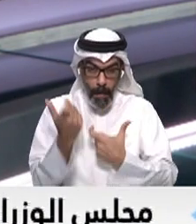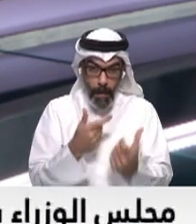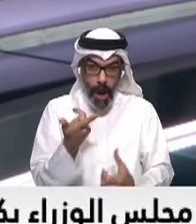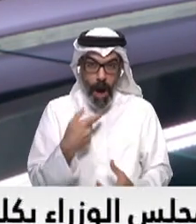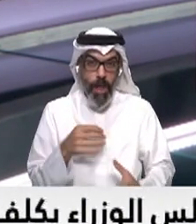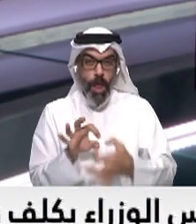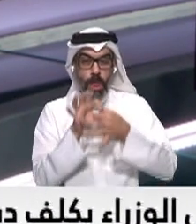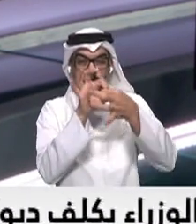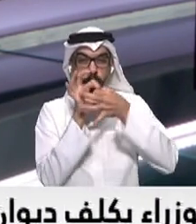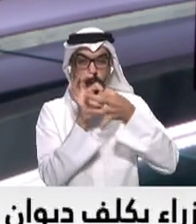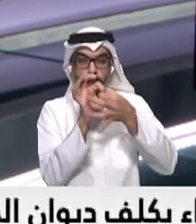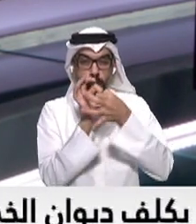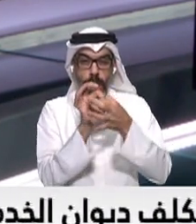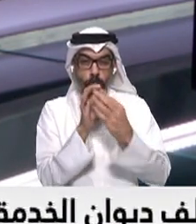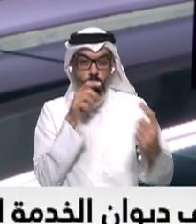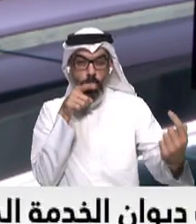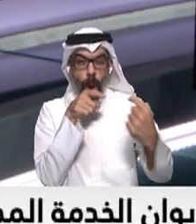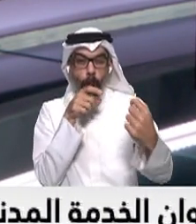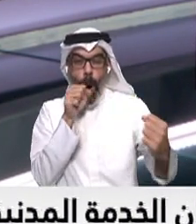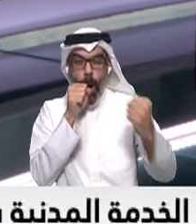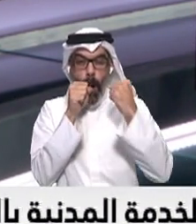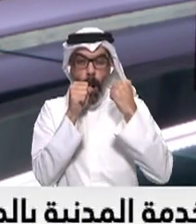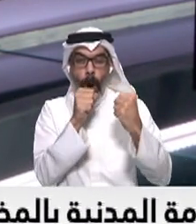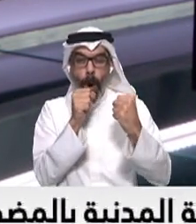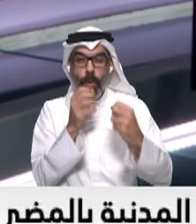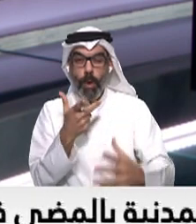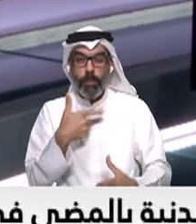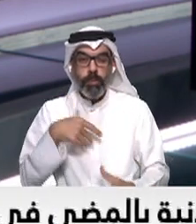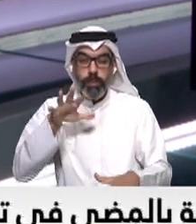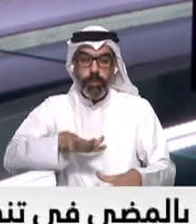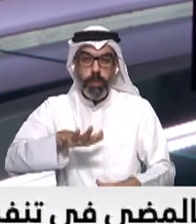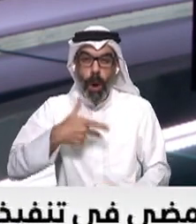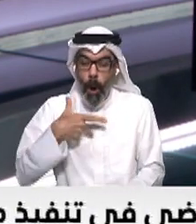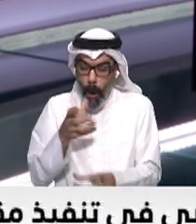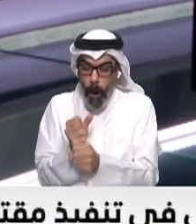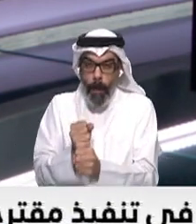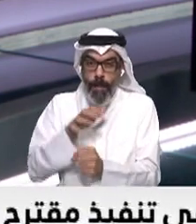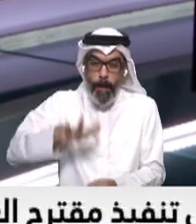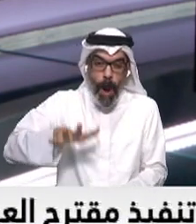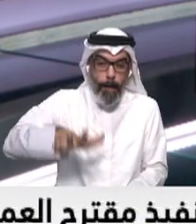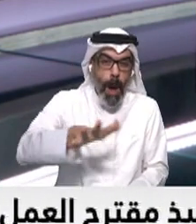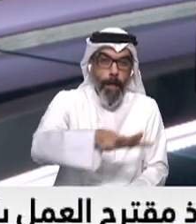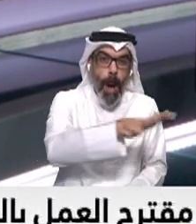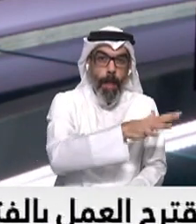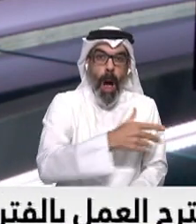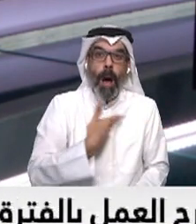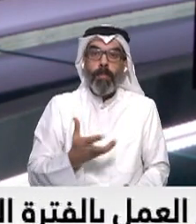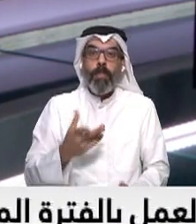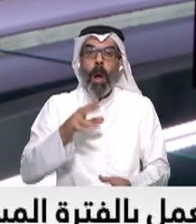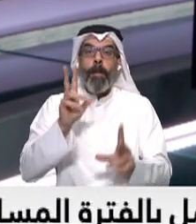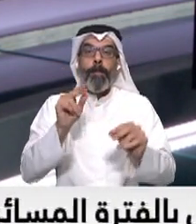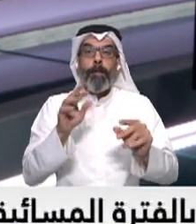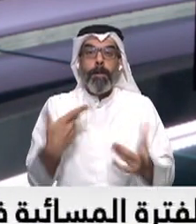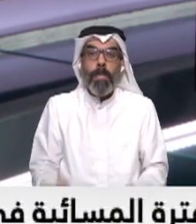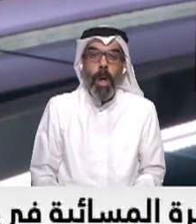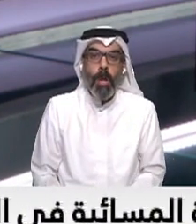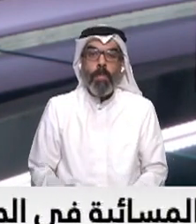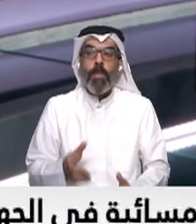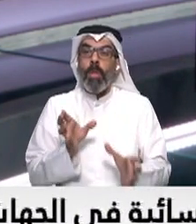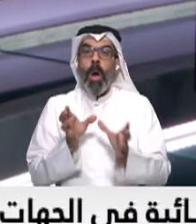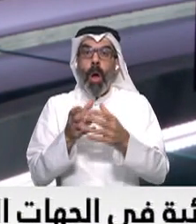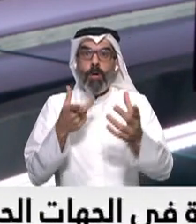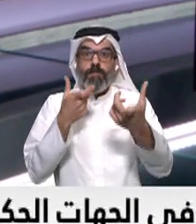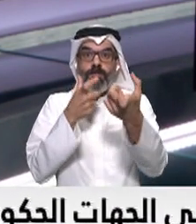التعاون في مواجهة التحديات الأمنية المشتركة بما في ذلك مكافحة الإرهاب والتصدي للجماعات